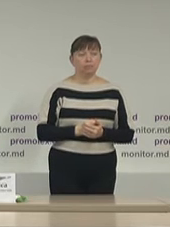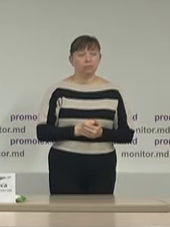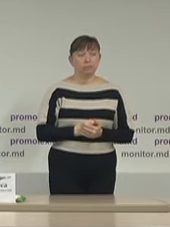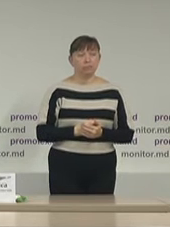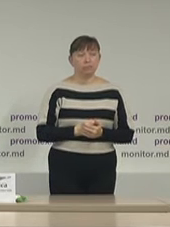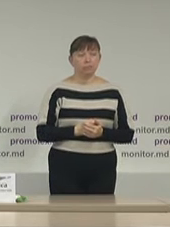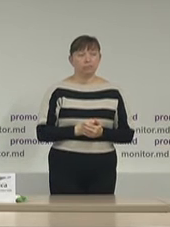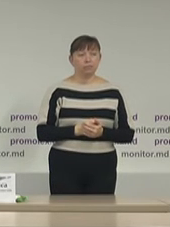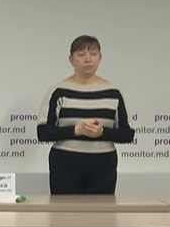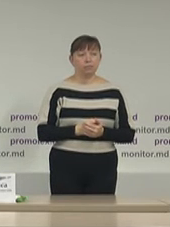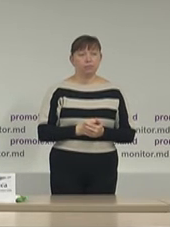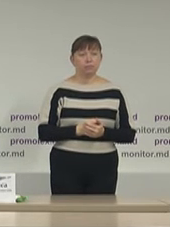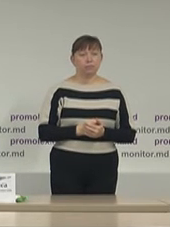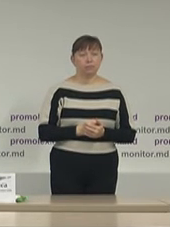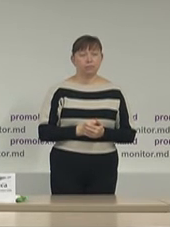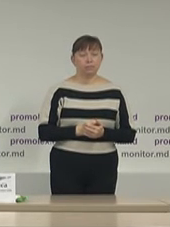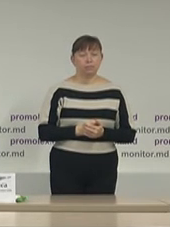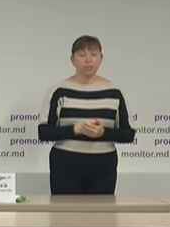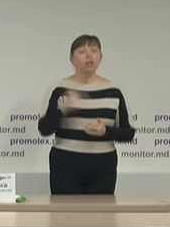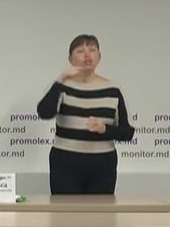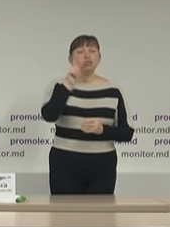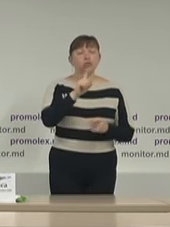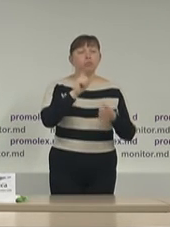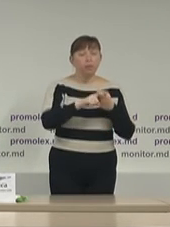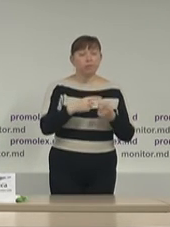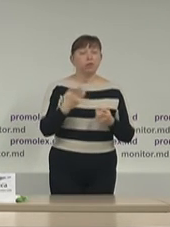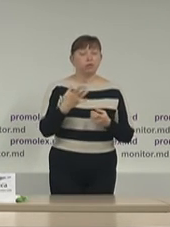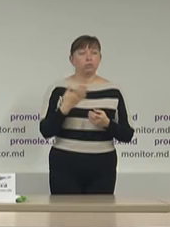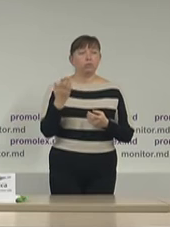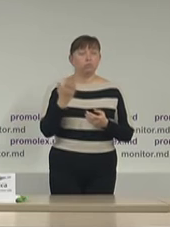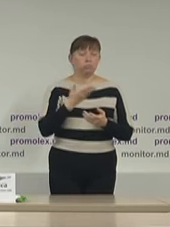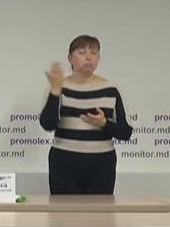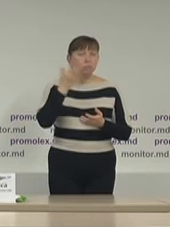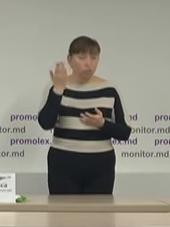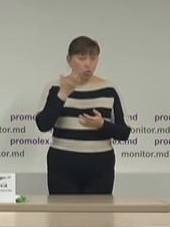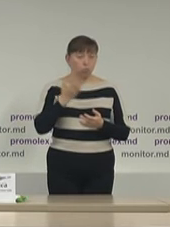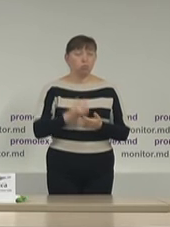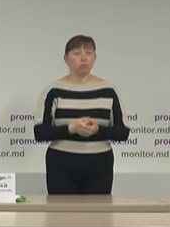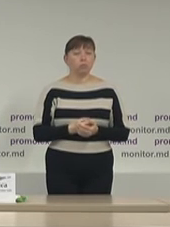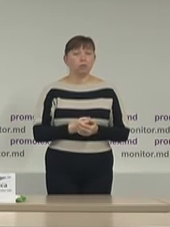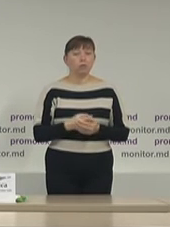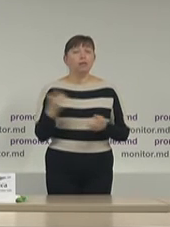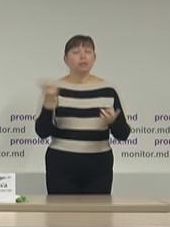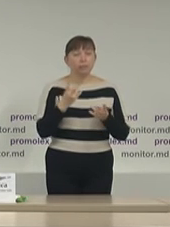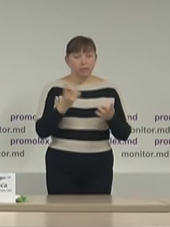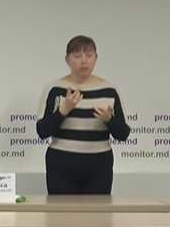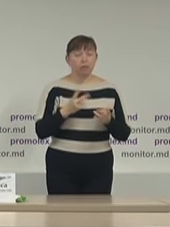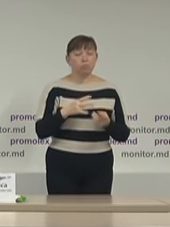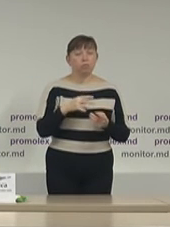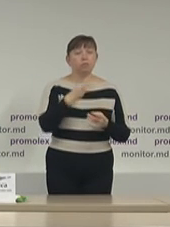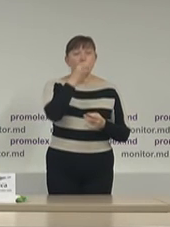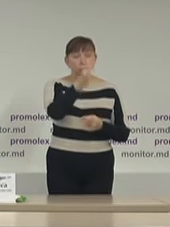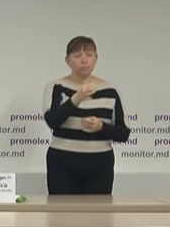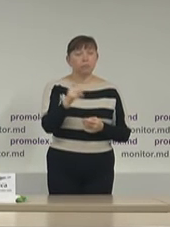totalizare a scrutinului. În ceea ce privește discursul instigător la ură, trebuie să atragem